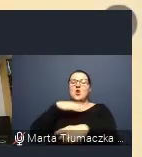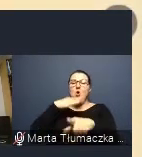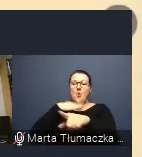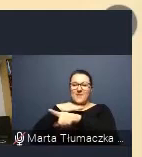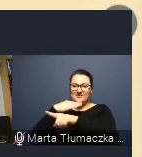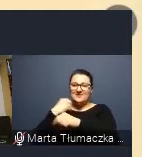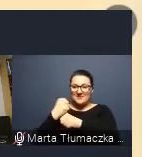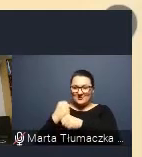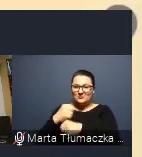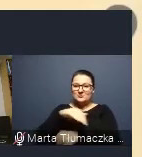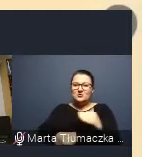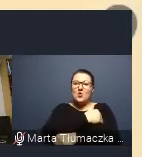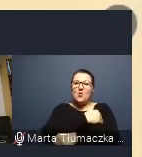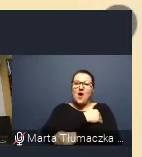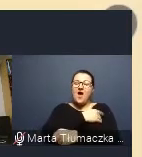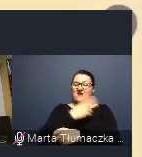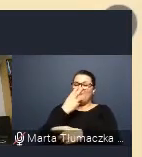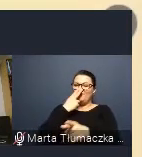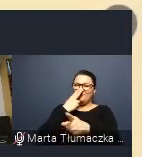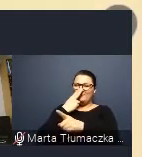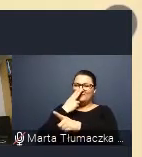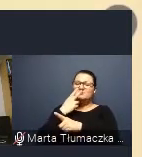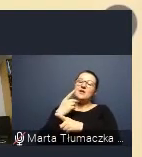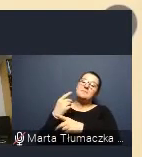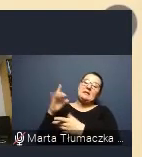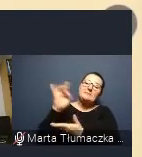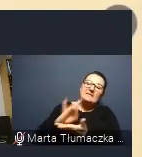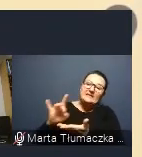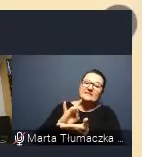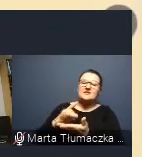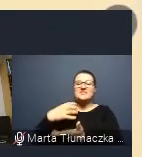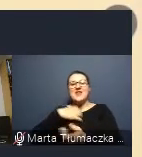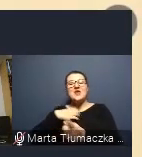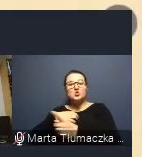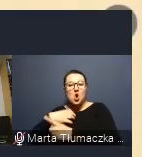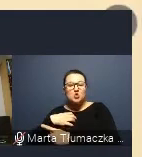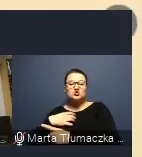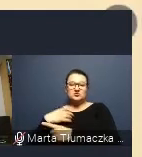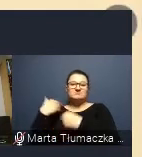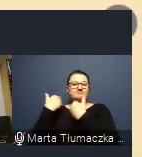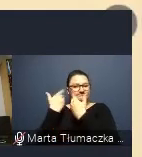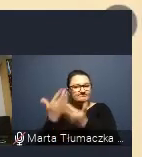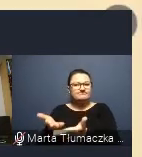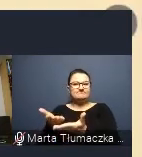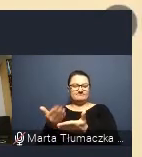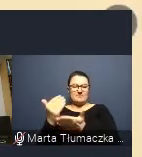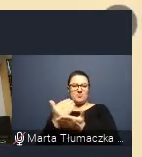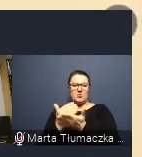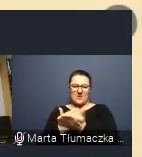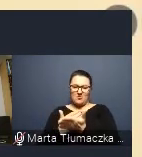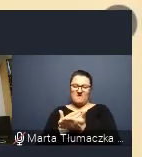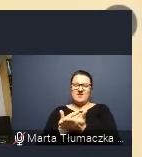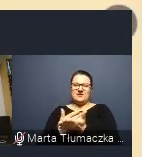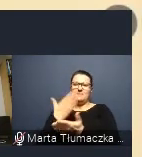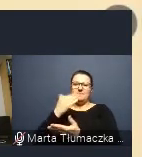jednak przez gminy czy przez dyrektorów zapewnione oprogramowanie w postaci